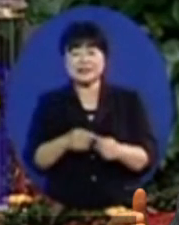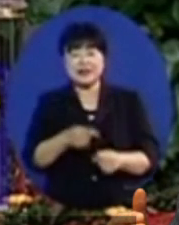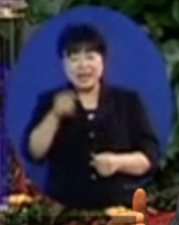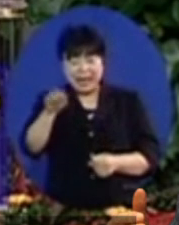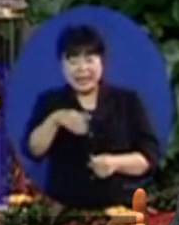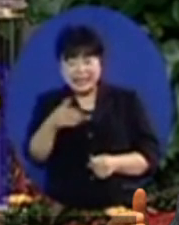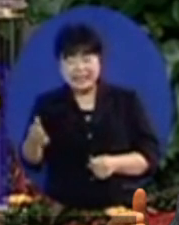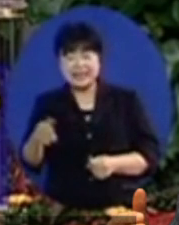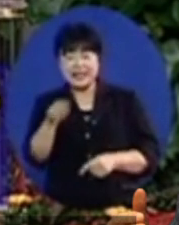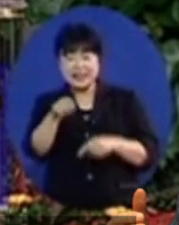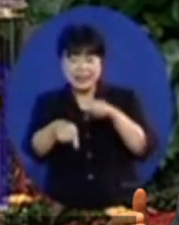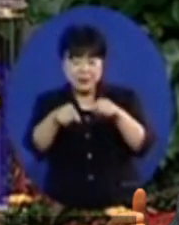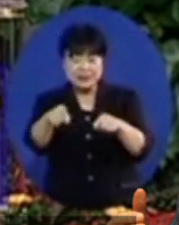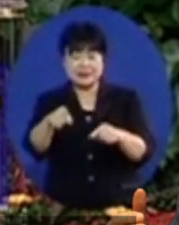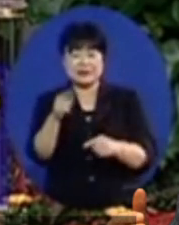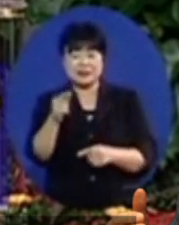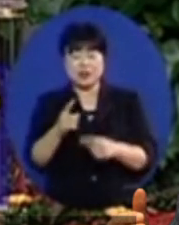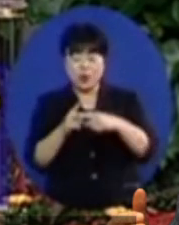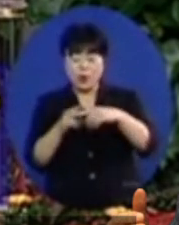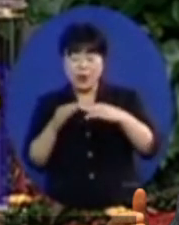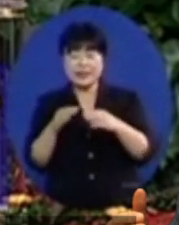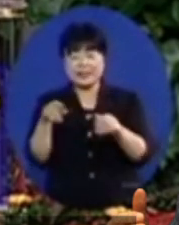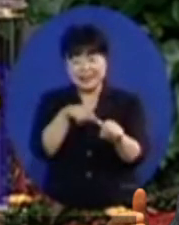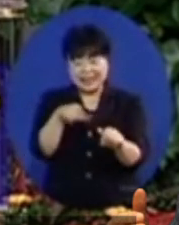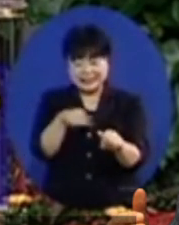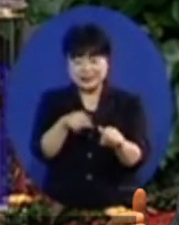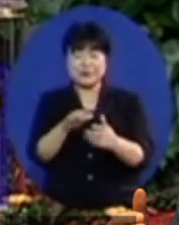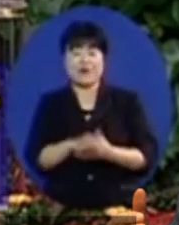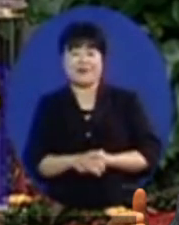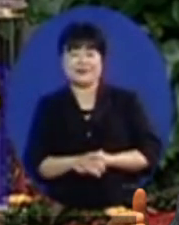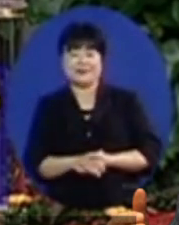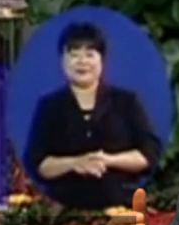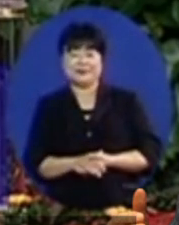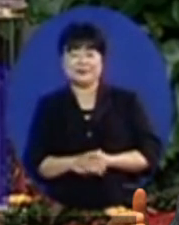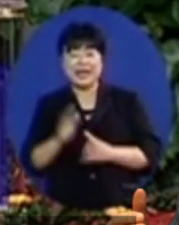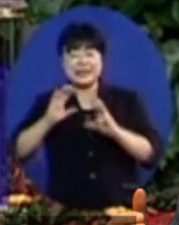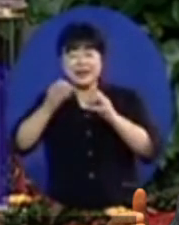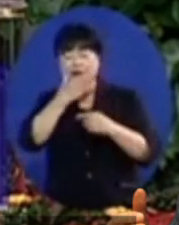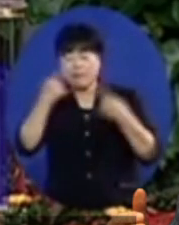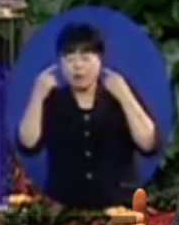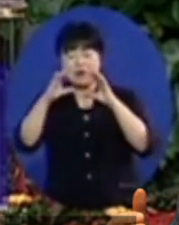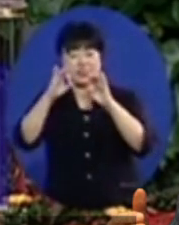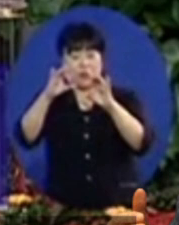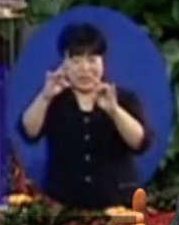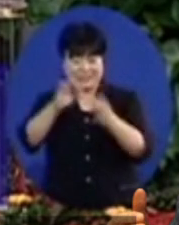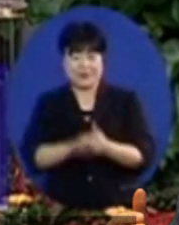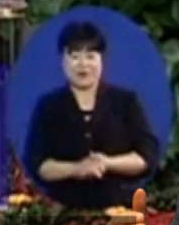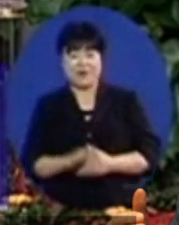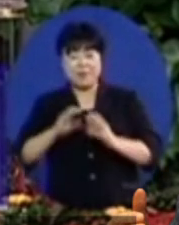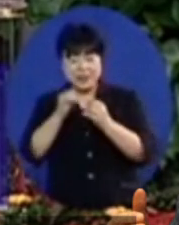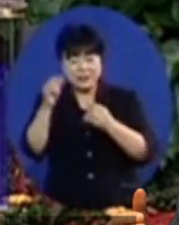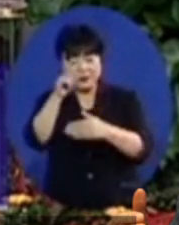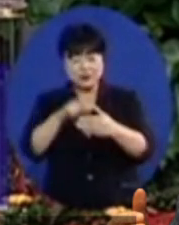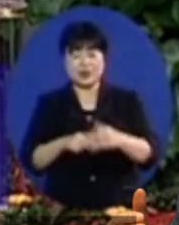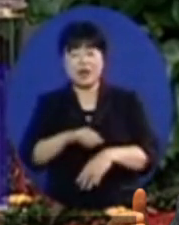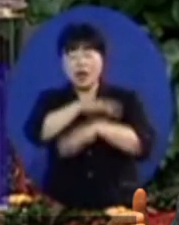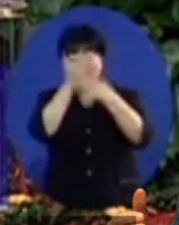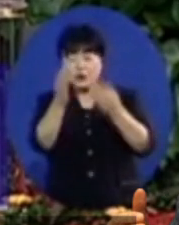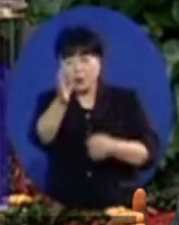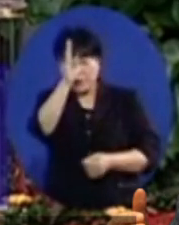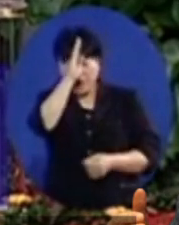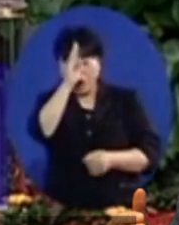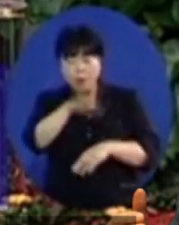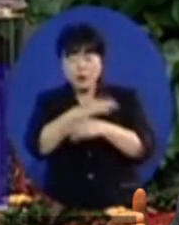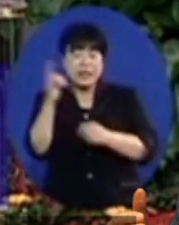두루 다니사 그들의 회당에서 가르치시며 천국 복음을 전파하시며 백성 중의 모든